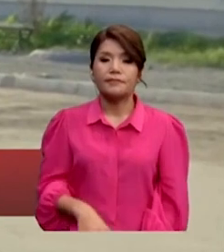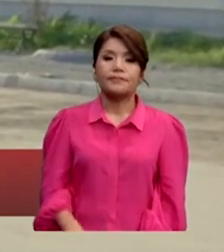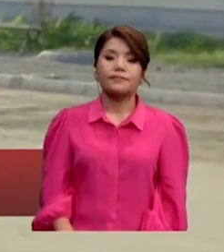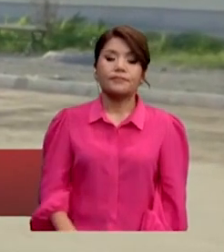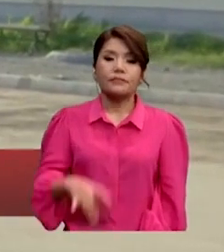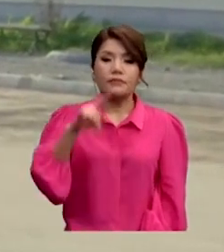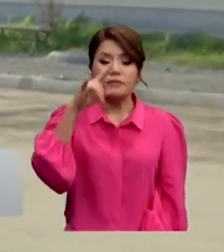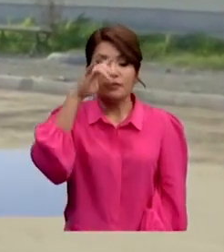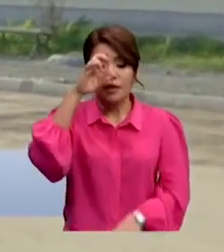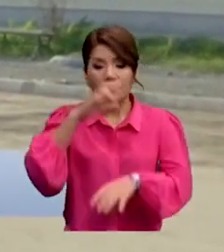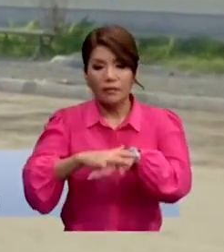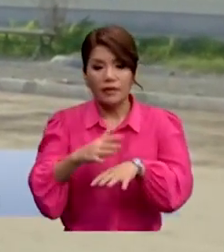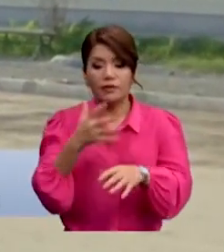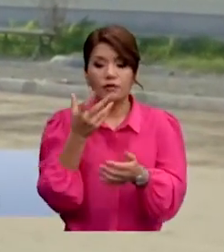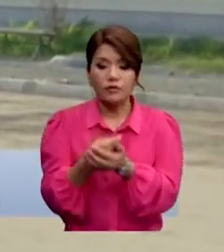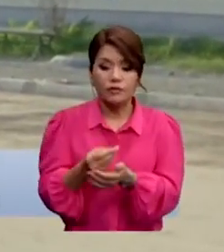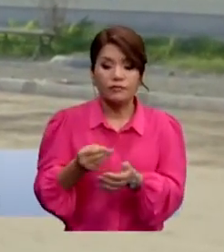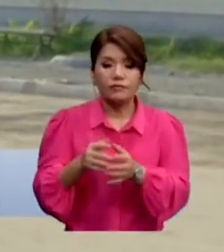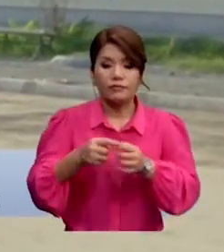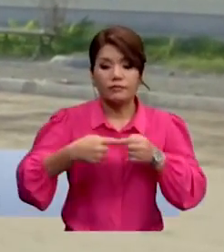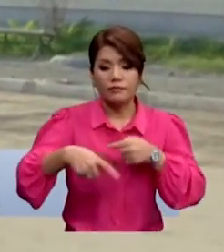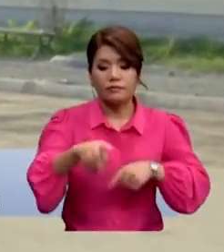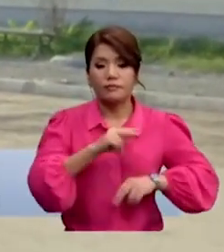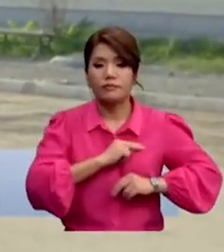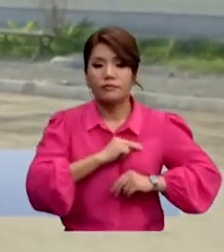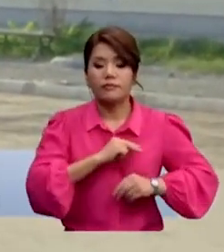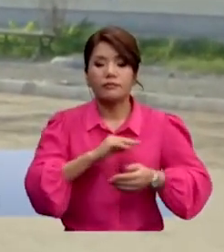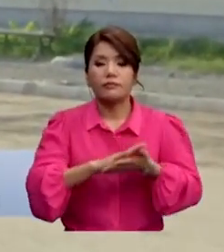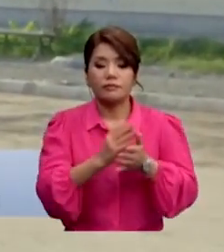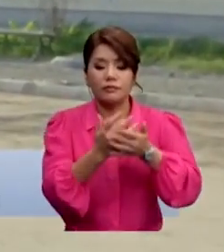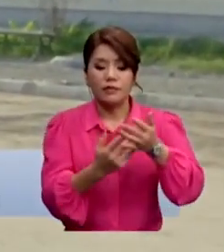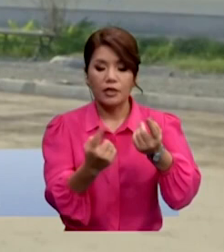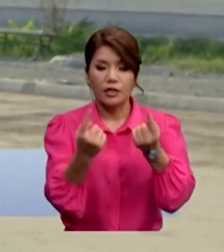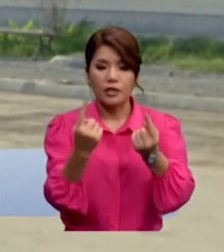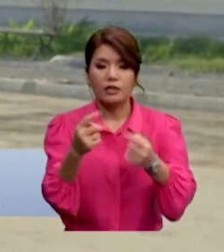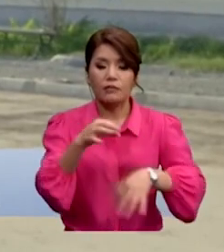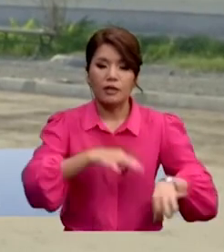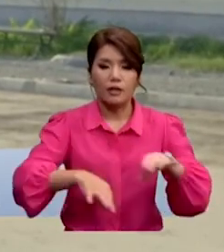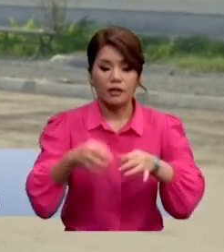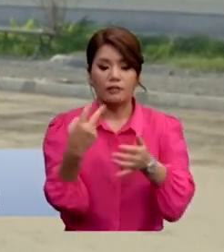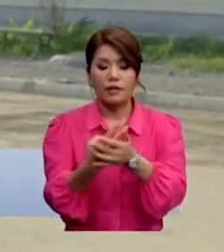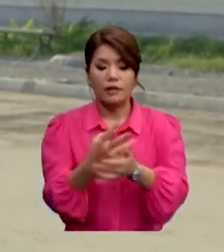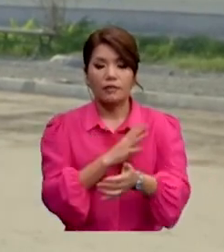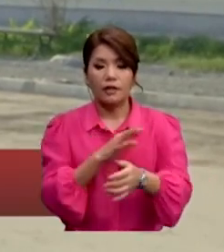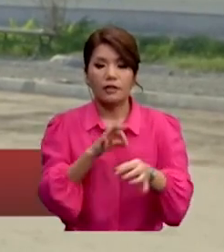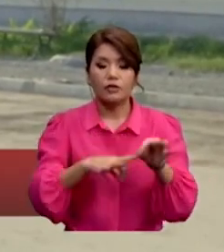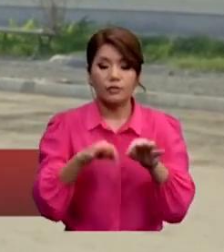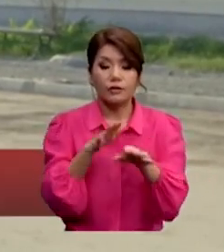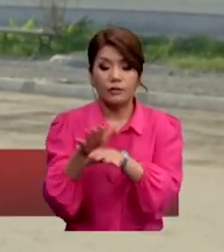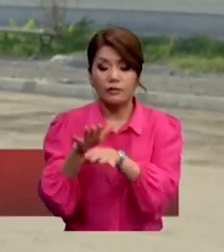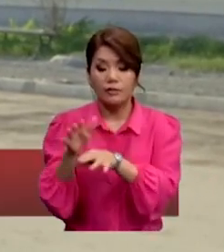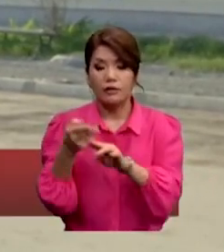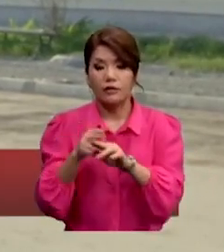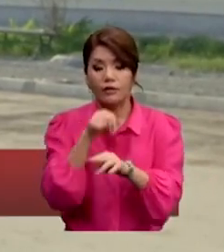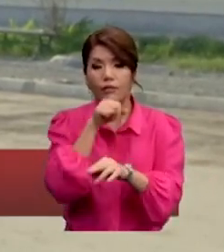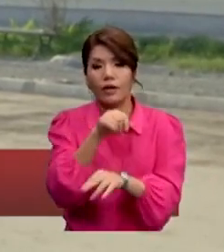является. Банк өзінің табысты және ұзақ мерзімді әріптес бола алатын бірқатар ірі инвестициялық жобалар арқылы көрсетті. Жобаның сәтті жүзеге асуы